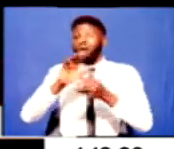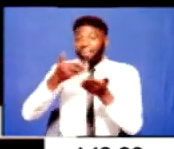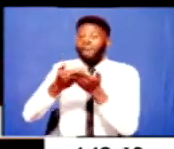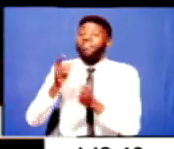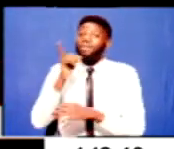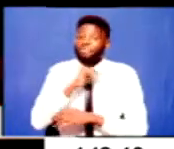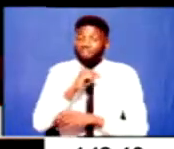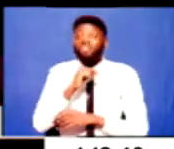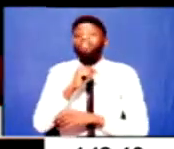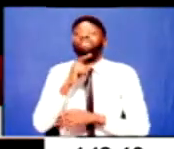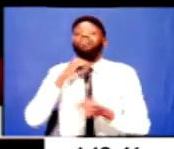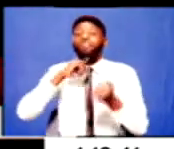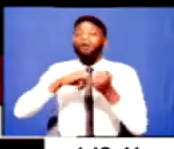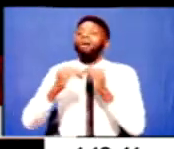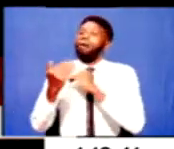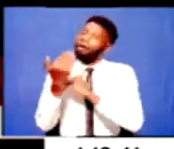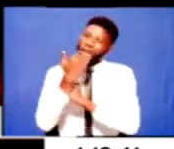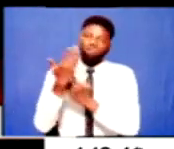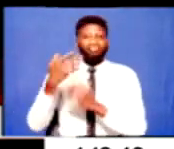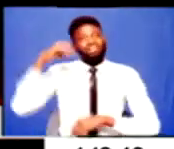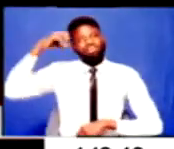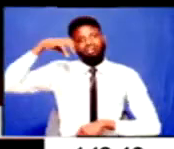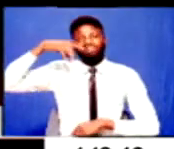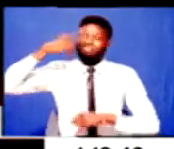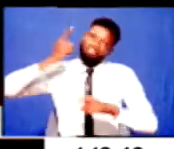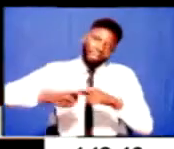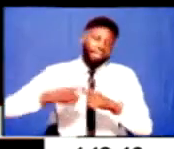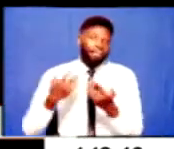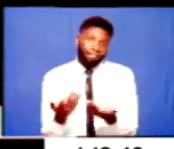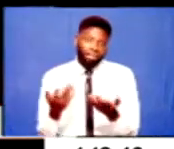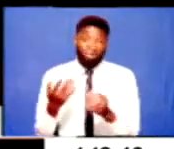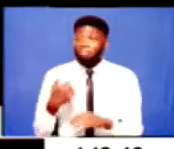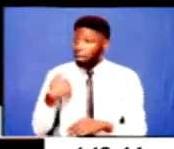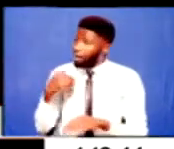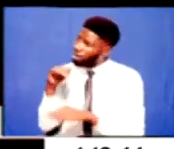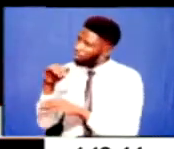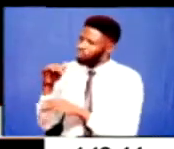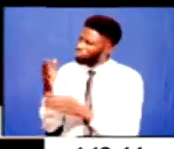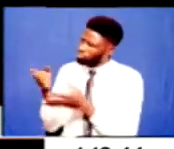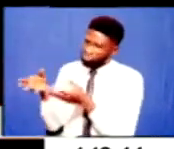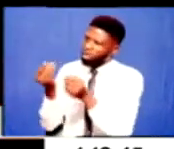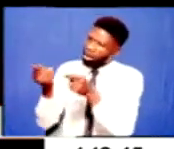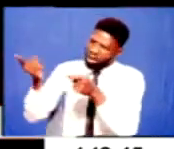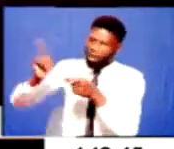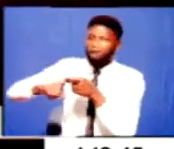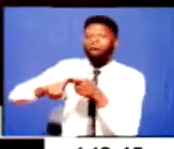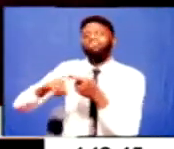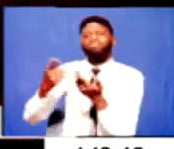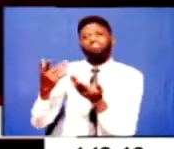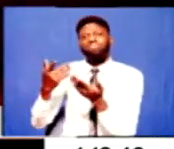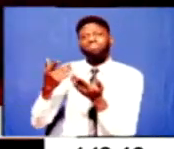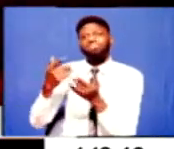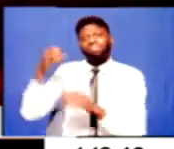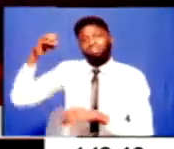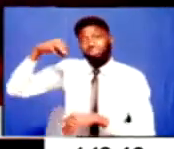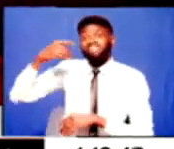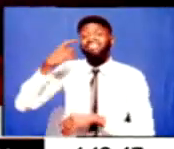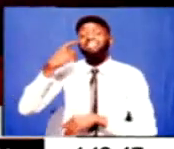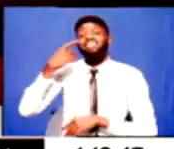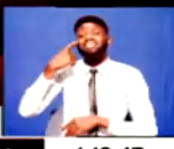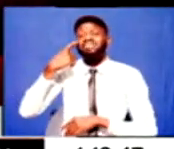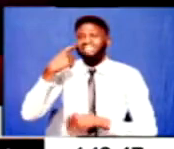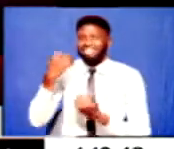kwa nyumba." Mimi nikamwambia, "Eh, usiende uweke token. Ndio una hata watoto wana vile wamekaa hapo chuo